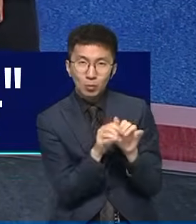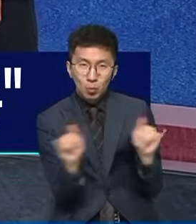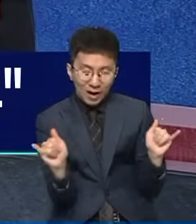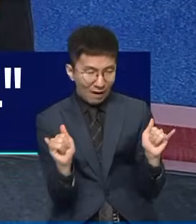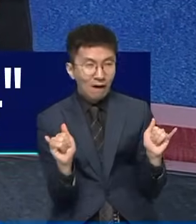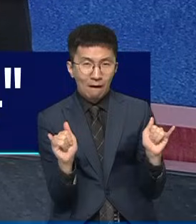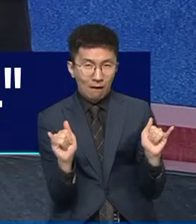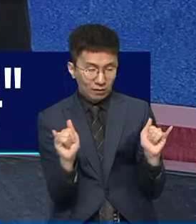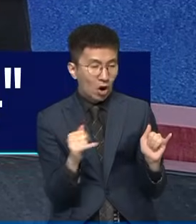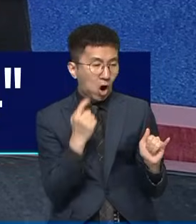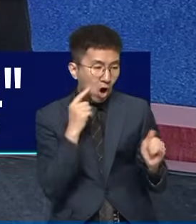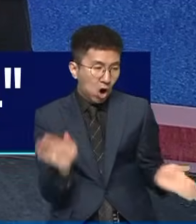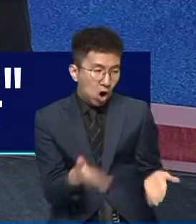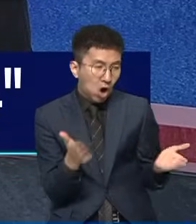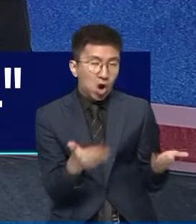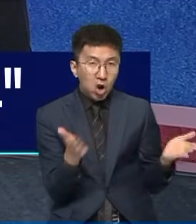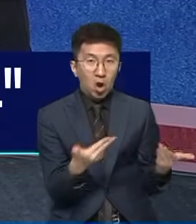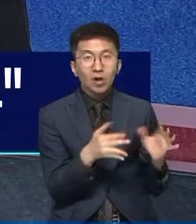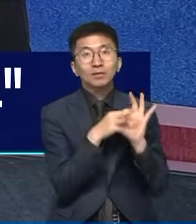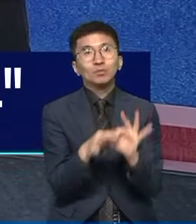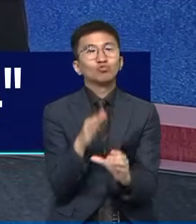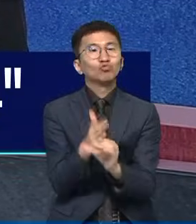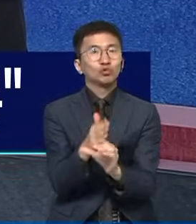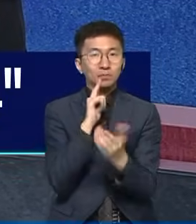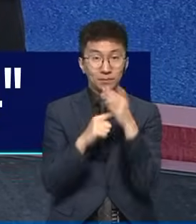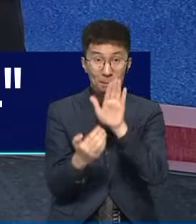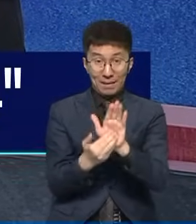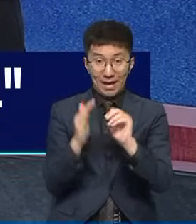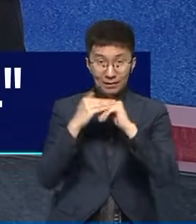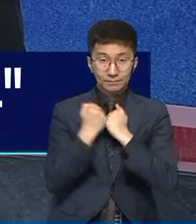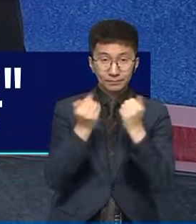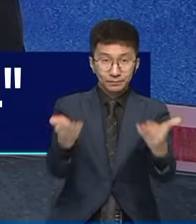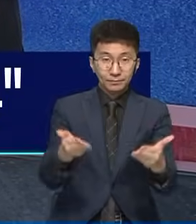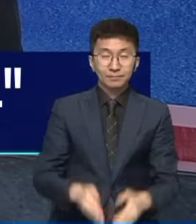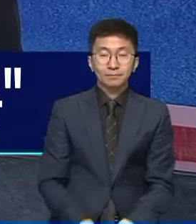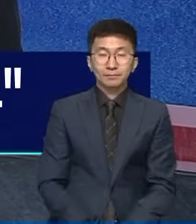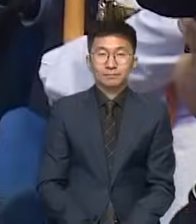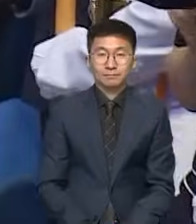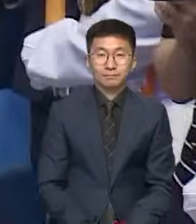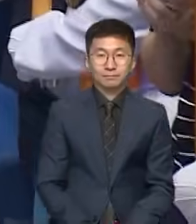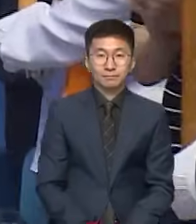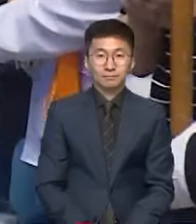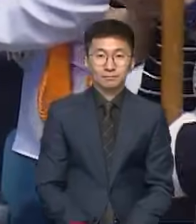높게 비판했습니다. 오늘 첫 소식 먼저 김기태 기자가 전하겠습니다.